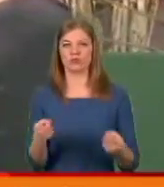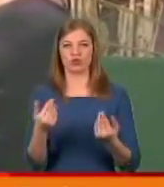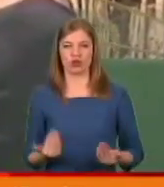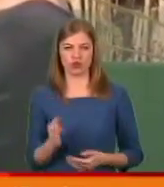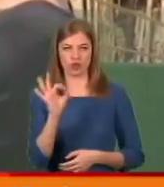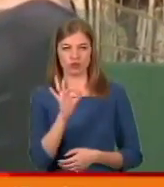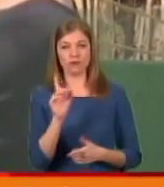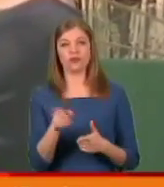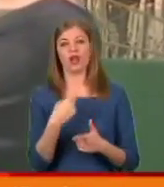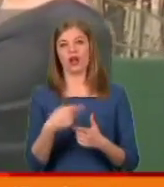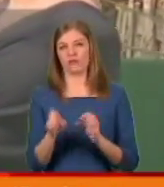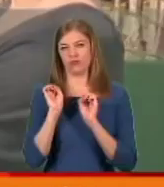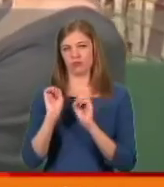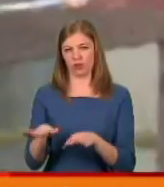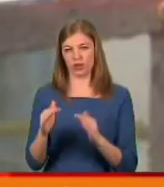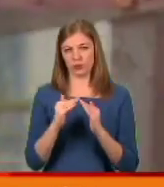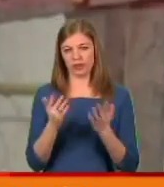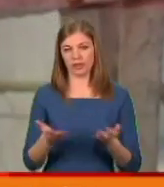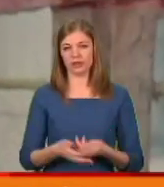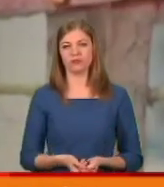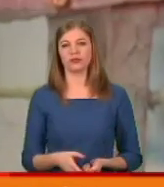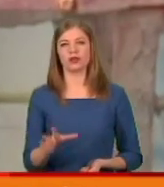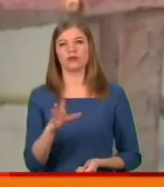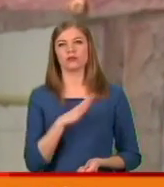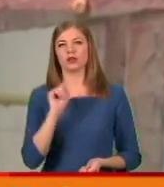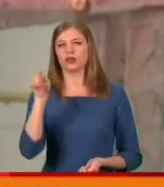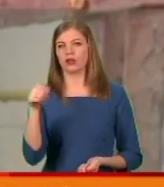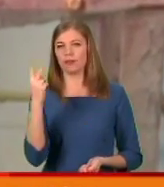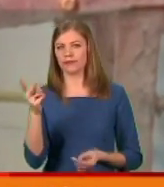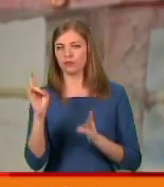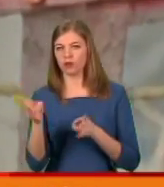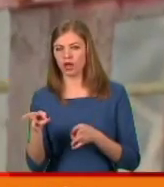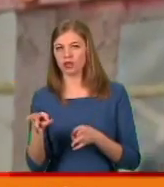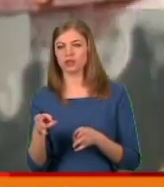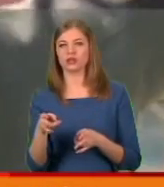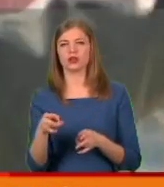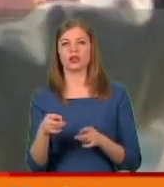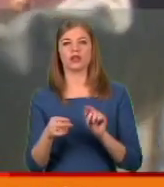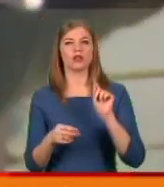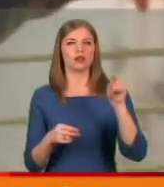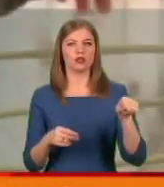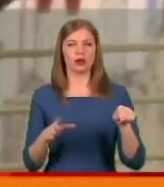наново або покинули розтрощені хати. Було там двоє ранених, ніжі.